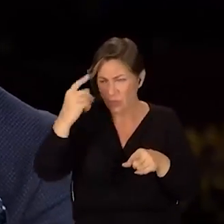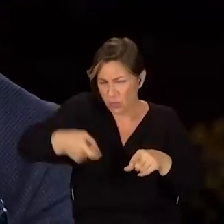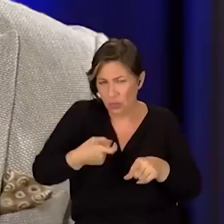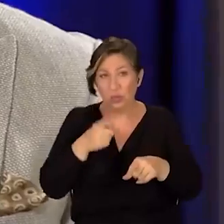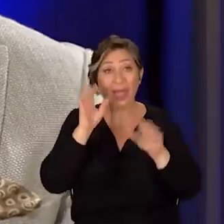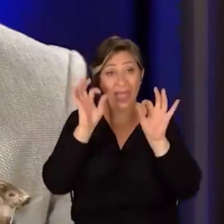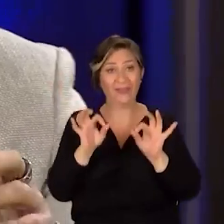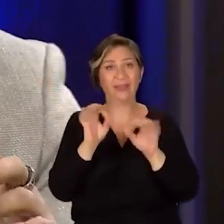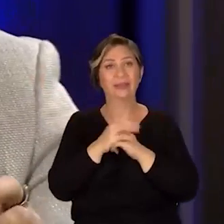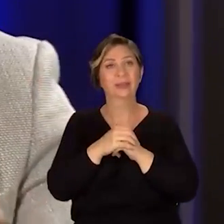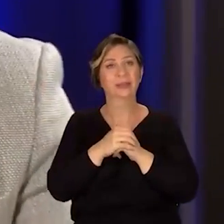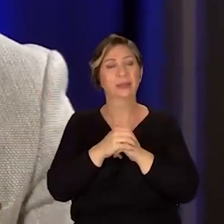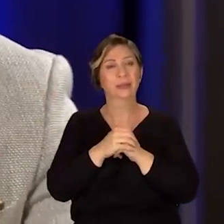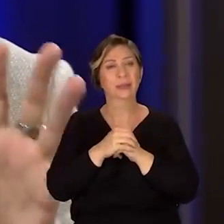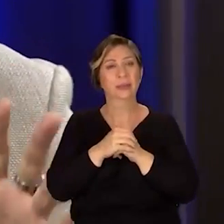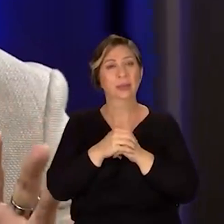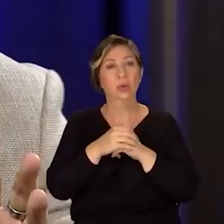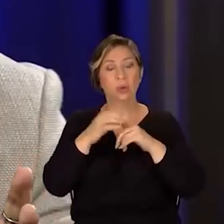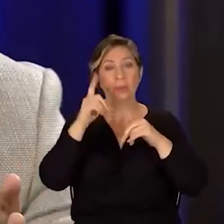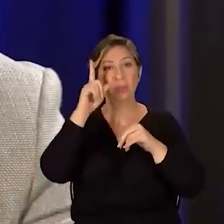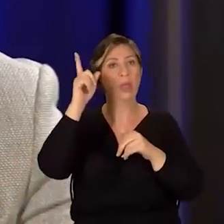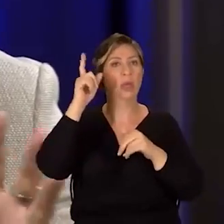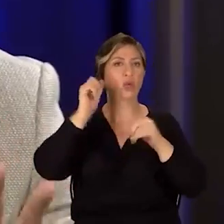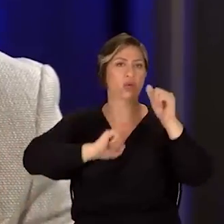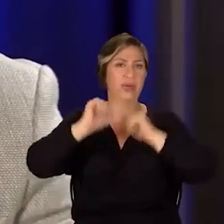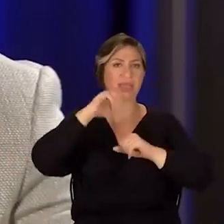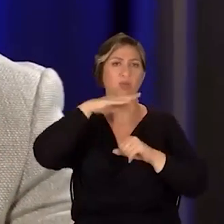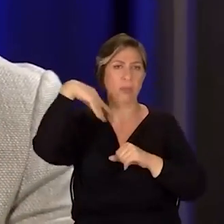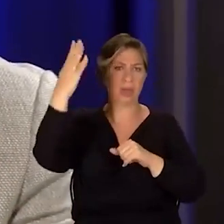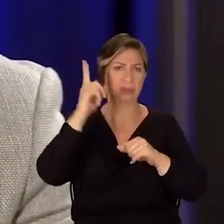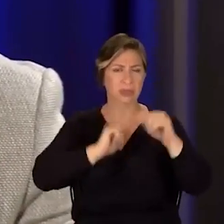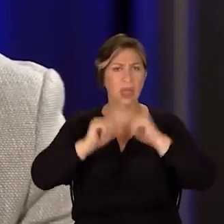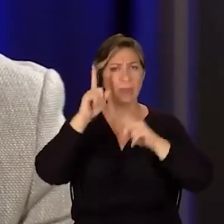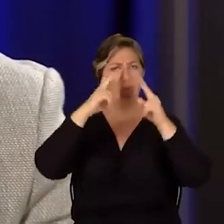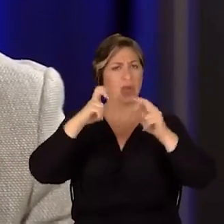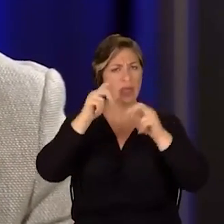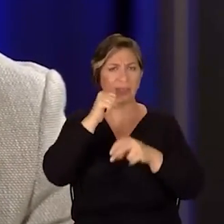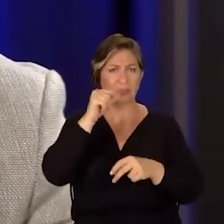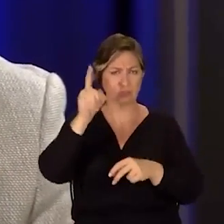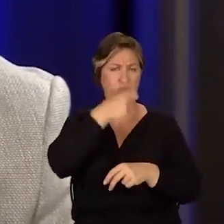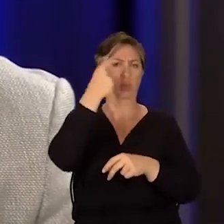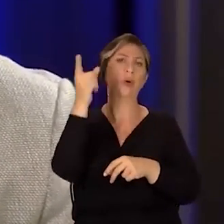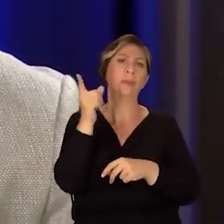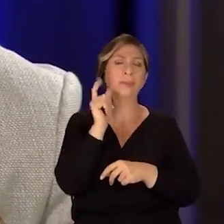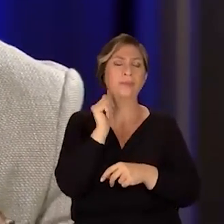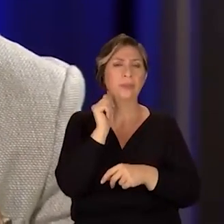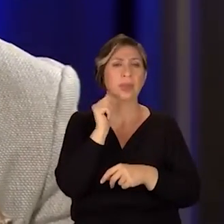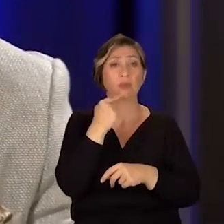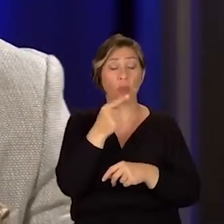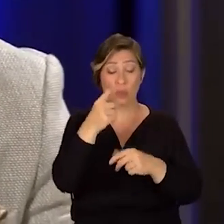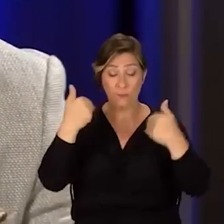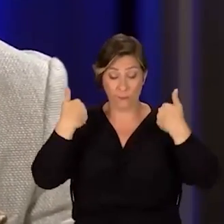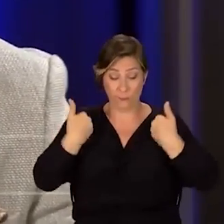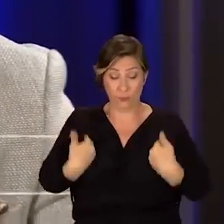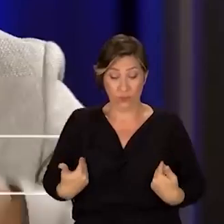hocam, tam oraya geleceğiz. Şimdi anlatın, güzel anlatın. Rochester Üniversitesi'nden Nygaard diye bir araştırma düşünük buluyor. Diyor ki, bu diyor